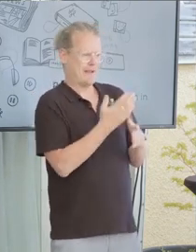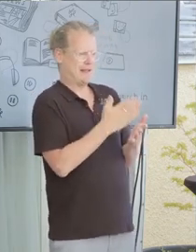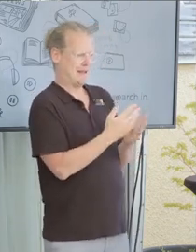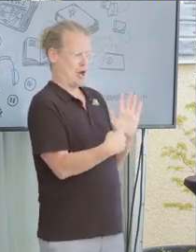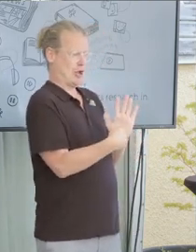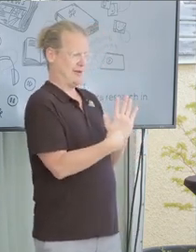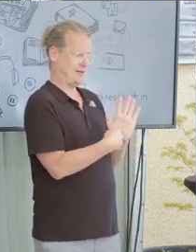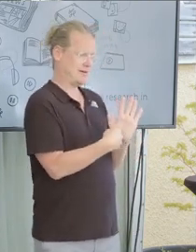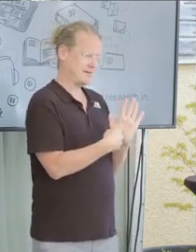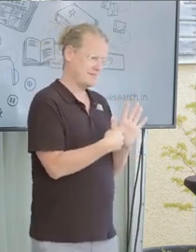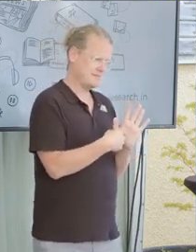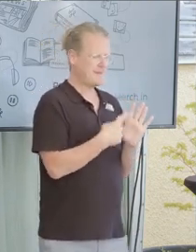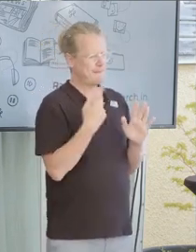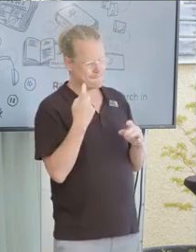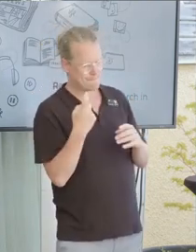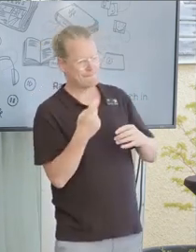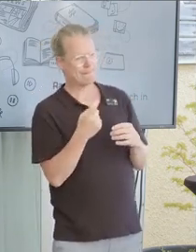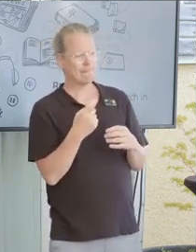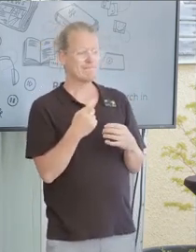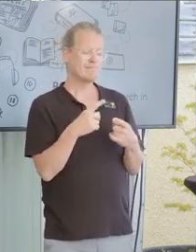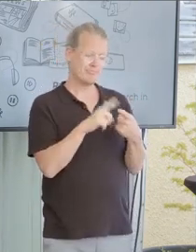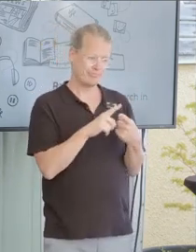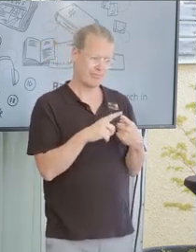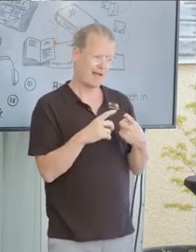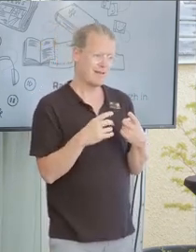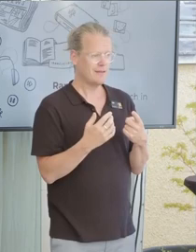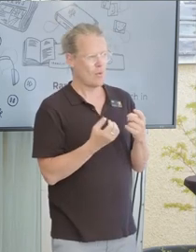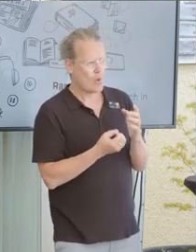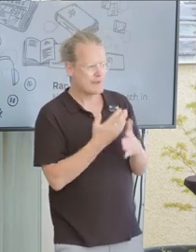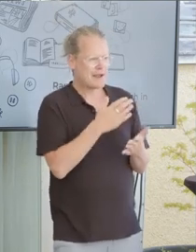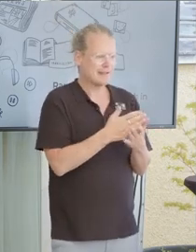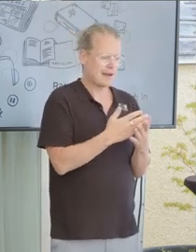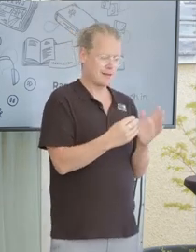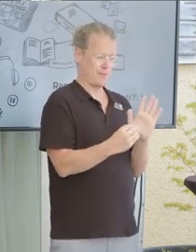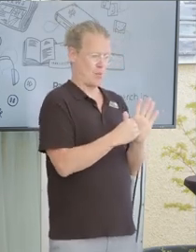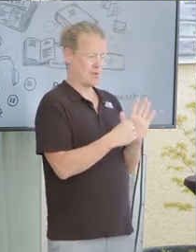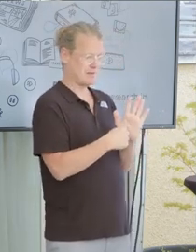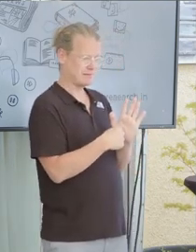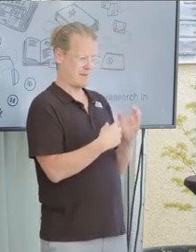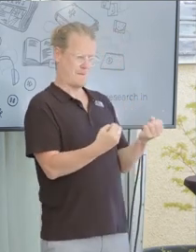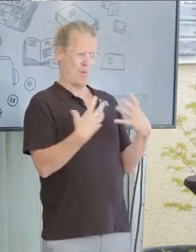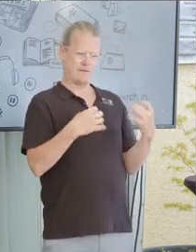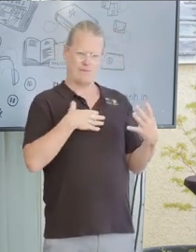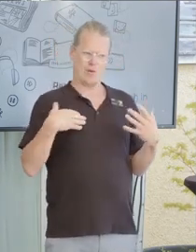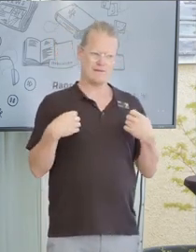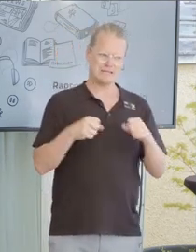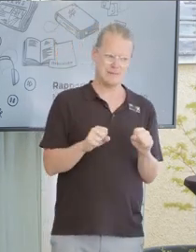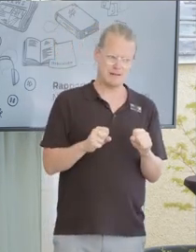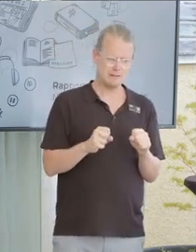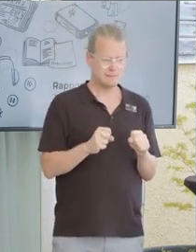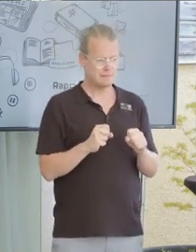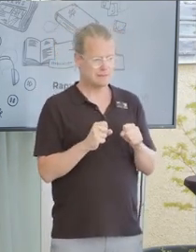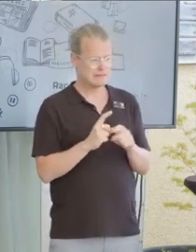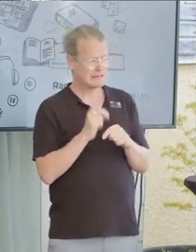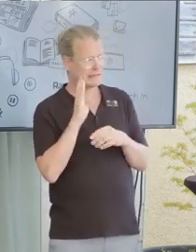att ganska många delar av upphovsrättsdirektivet påverkade vår verksamhet. Även om det inte gjorde det direkt i alla fall, så påverkade det oss